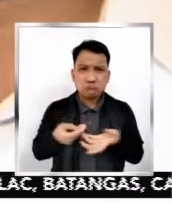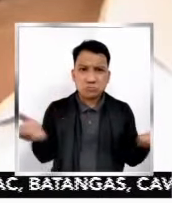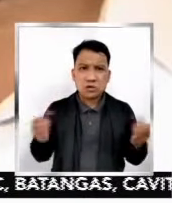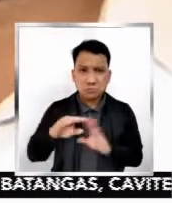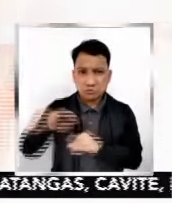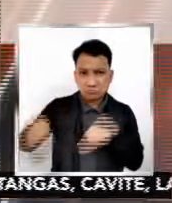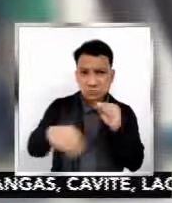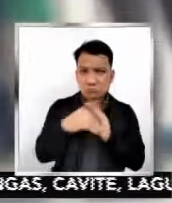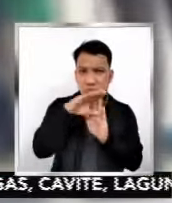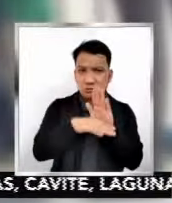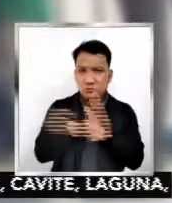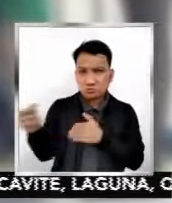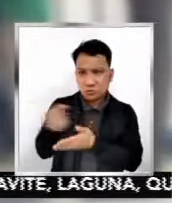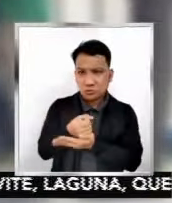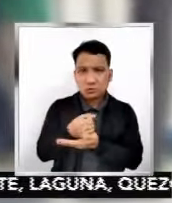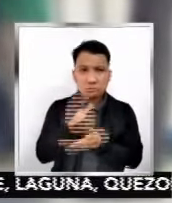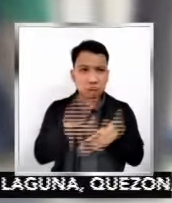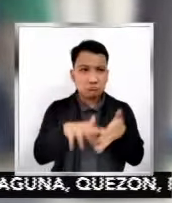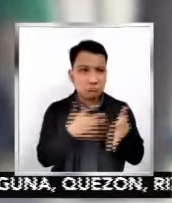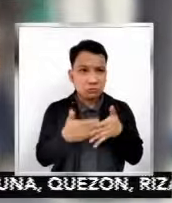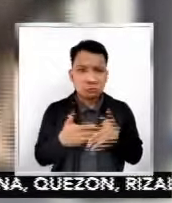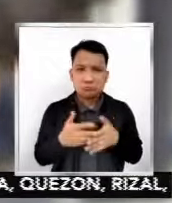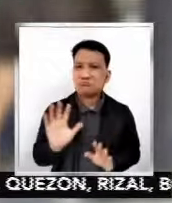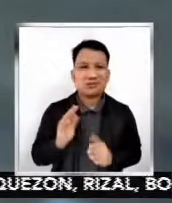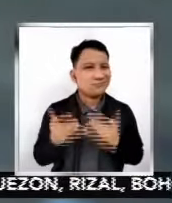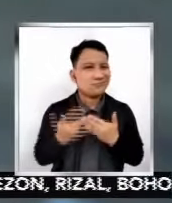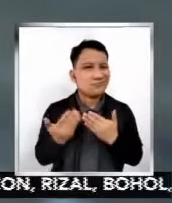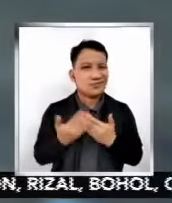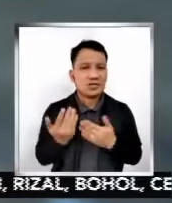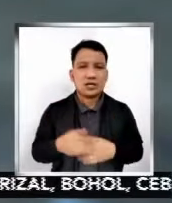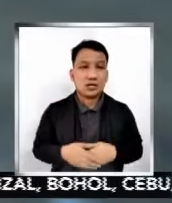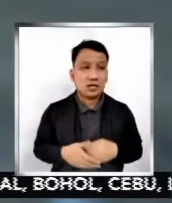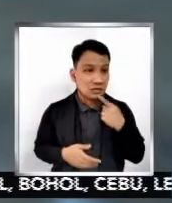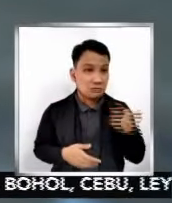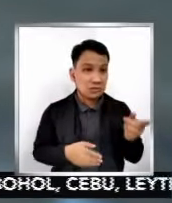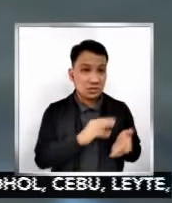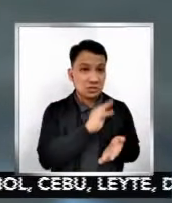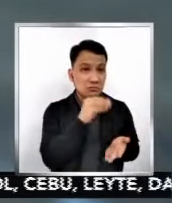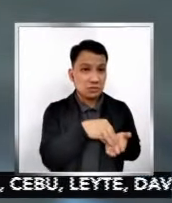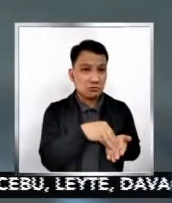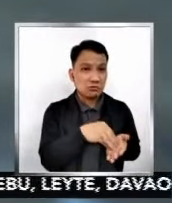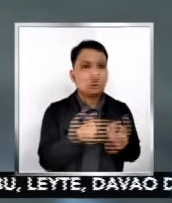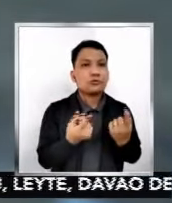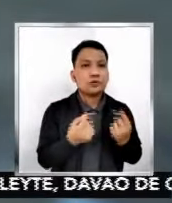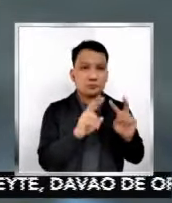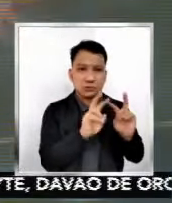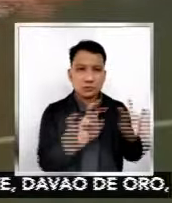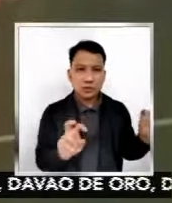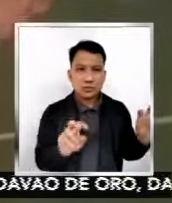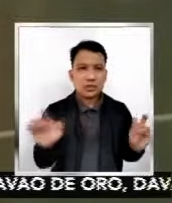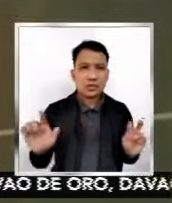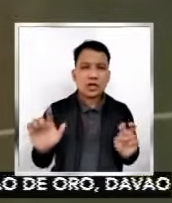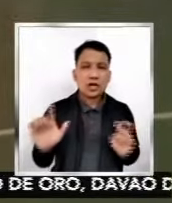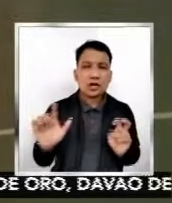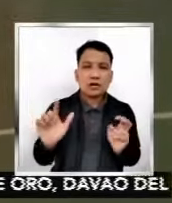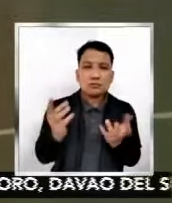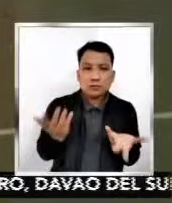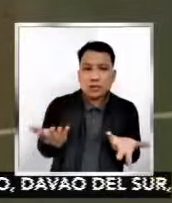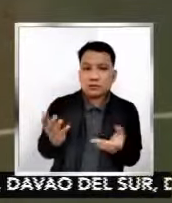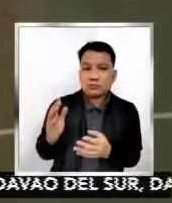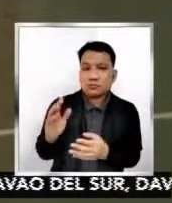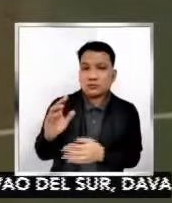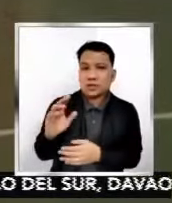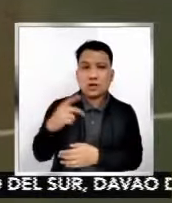slot ng ta. Ang Mandaluyong naman, pinaimbisigahan na sa lokal na pulisya at NBI ang issue. Gate ni Mandaluyong